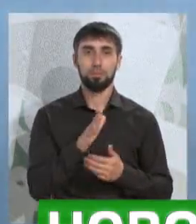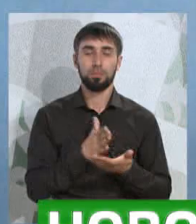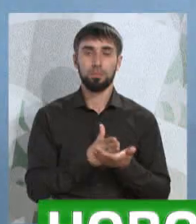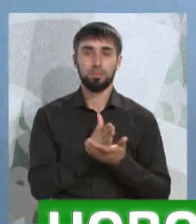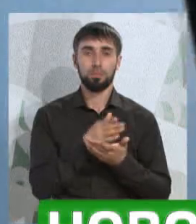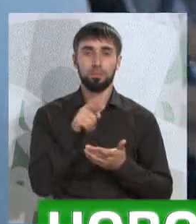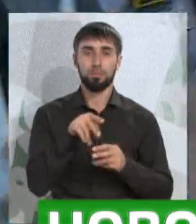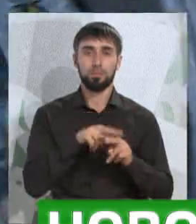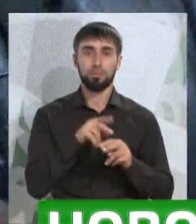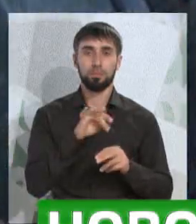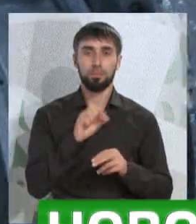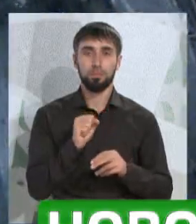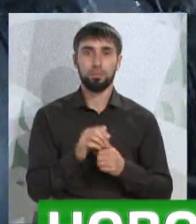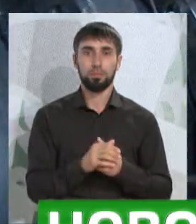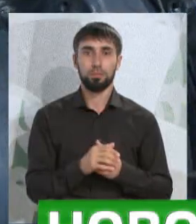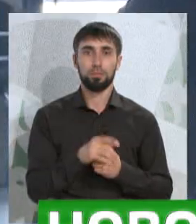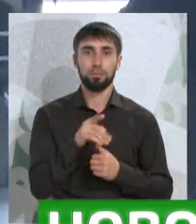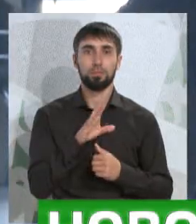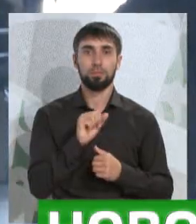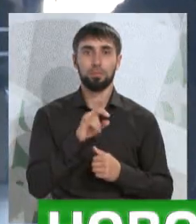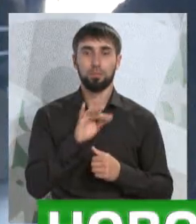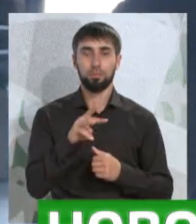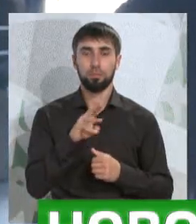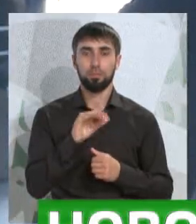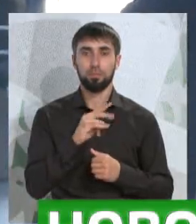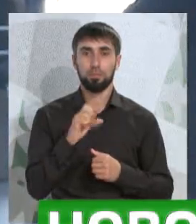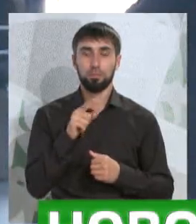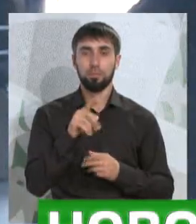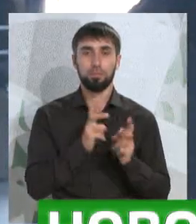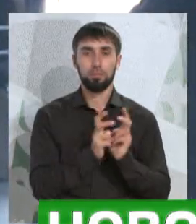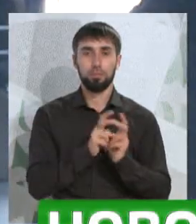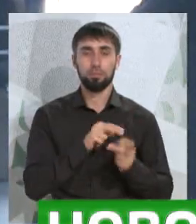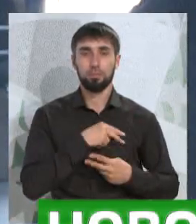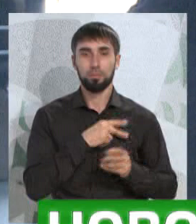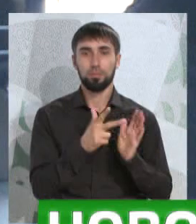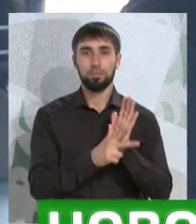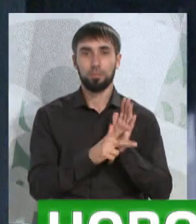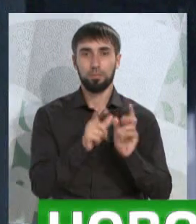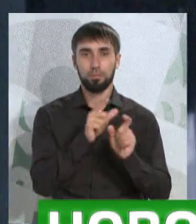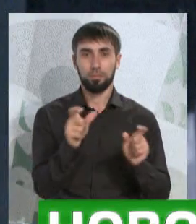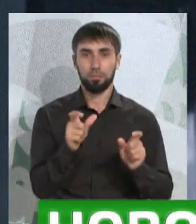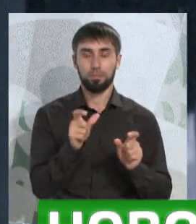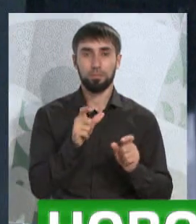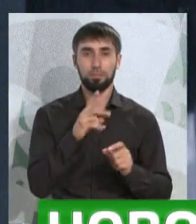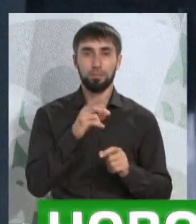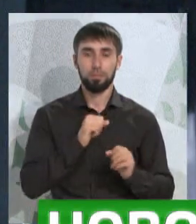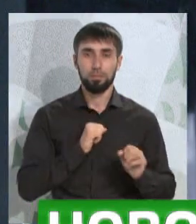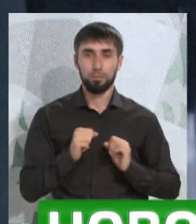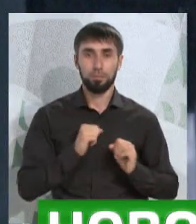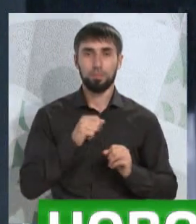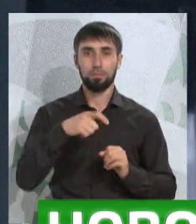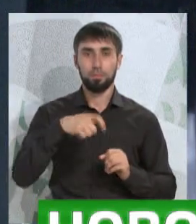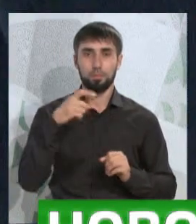труба, это вакуумная ванна. Сейчас на заводе трудится порядка 80 человек. Наладчики, бригадиры,